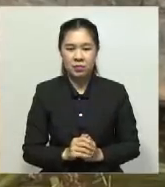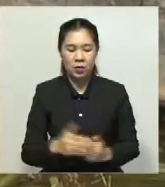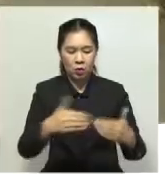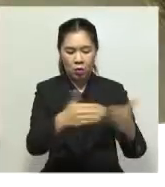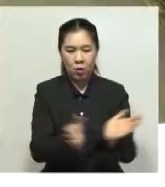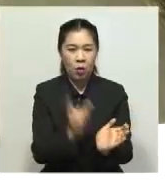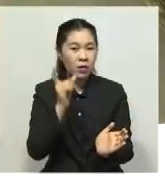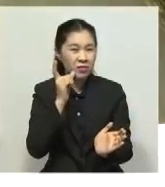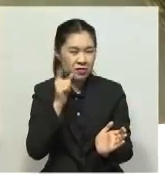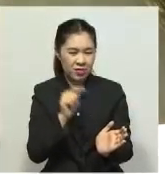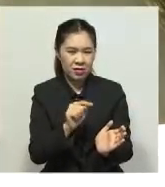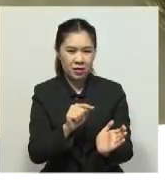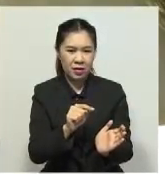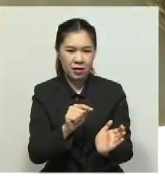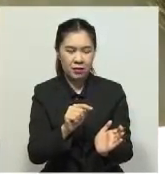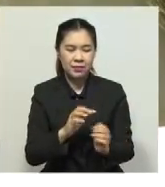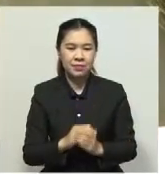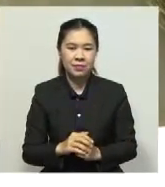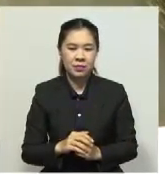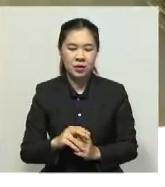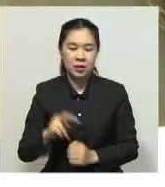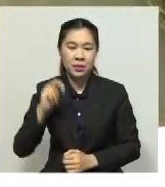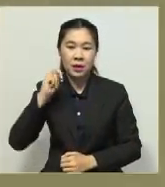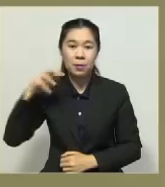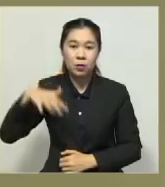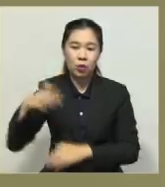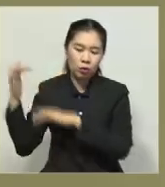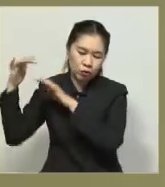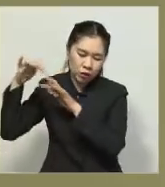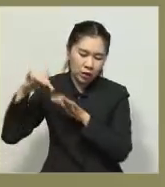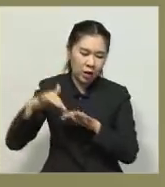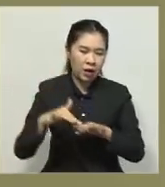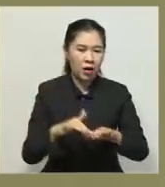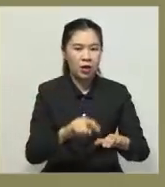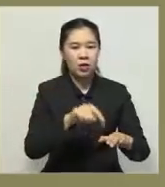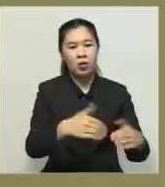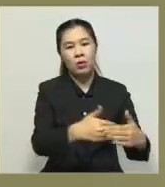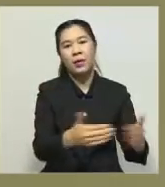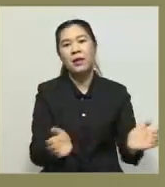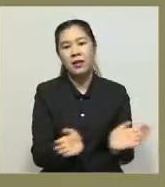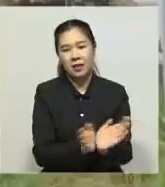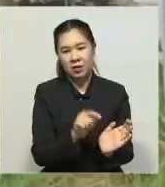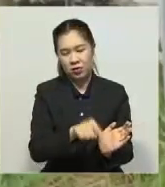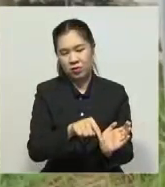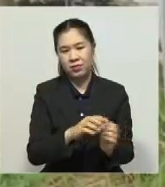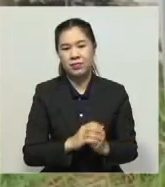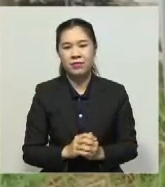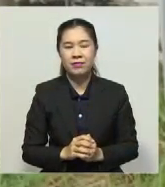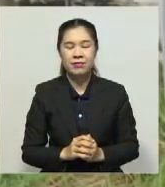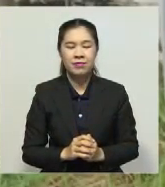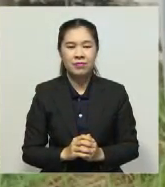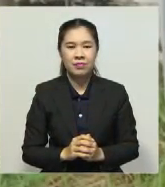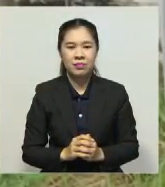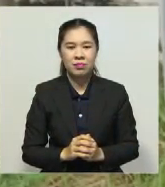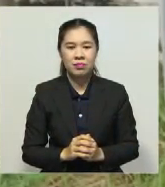ใหญ่กักเก็บน้ำที่ไหลมาจากน้ำตกภูวัวน้ำตกภูสิงน้ำตกเจ็ดสีแล้วก็น้ำจากที่อื่นๆนะ